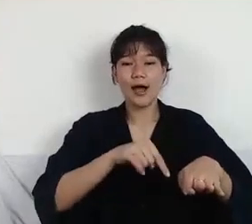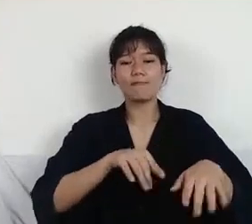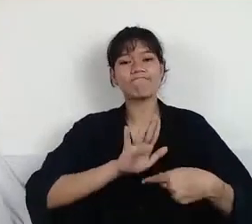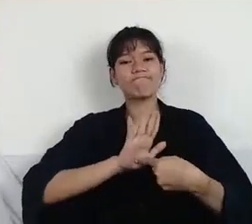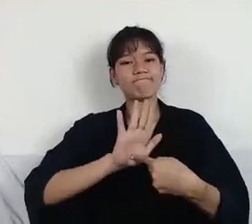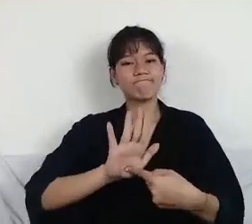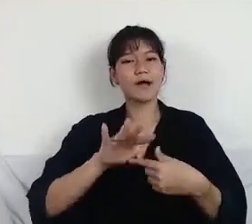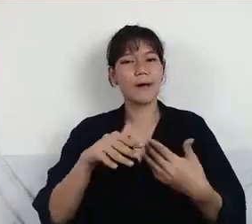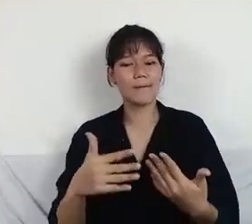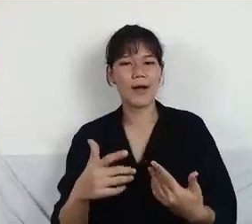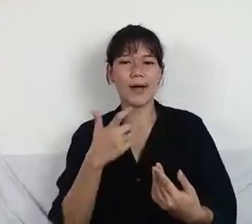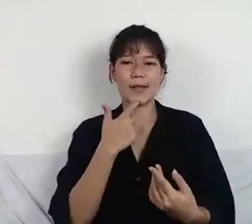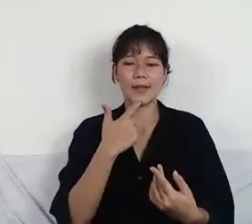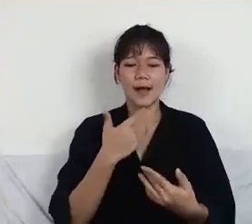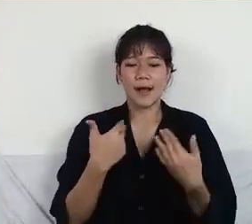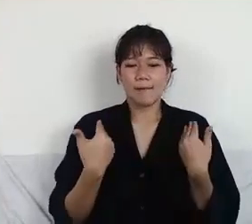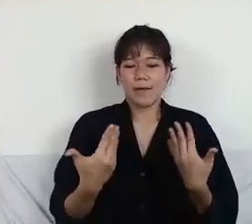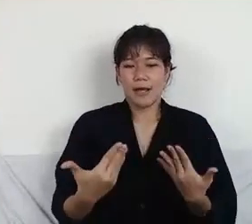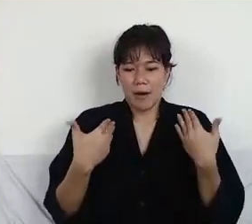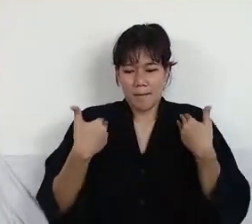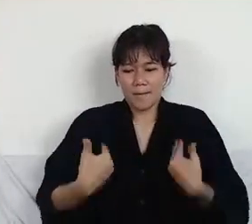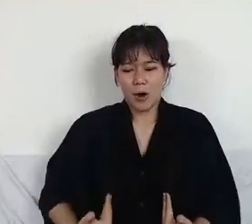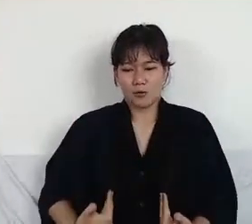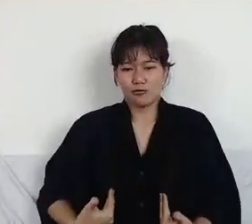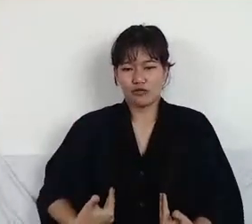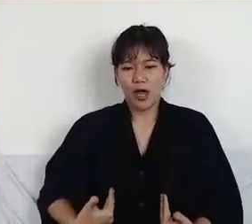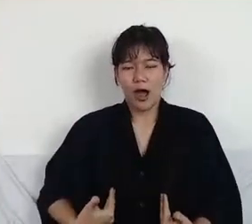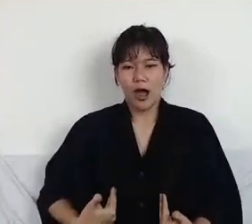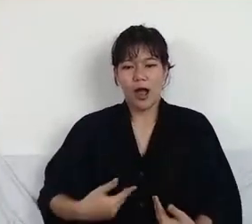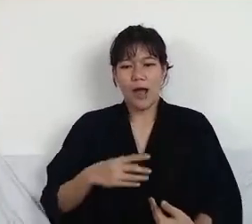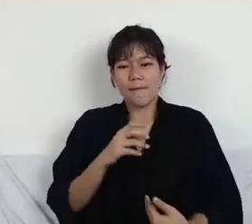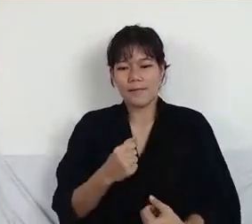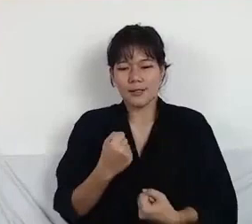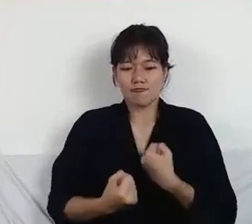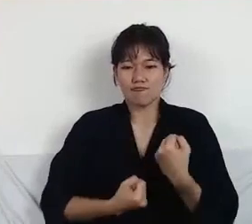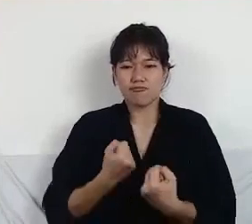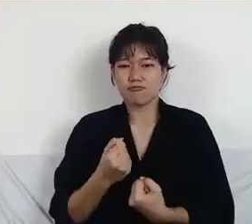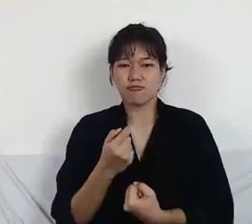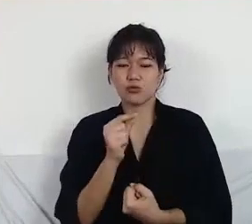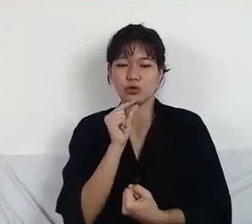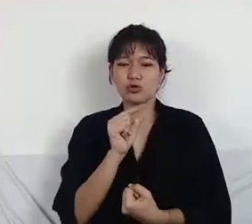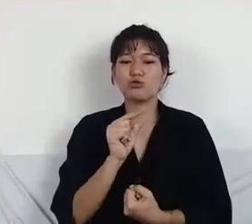mencerminkan tanggapan manusia terhadap kebutuhan dasar hidupnya.